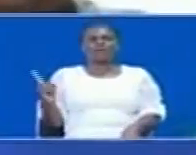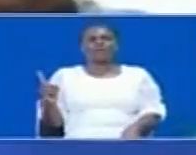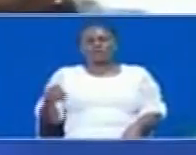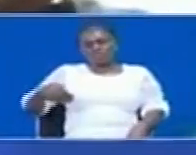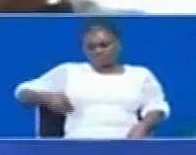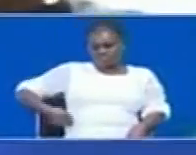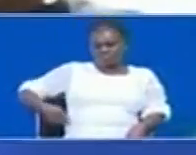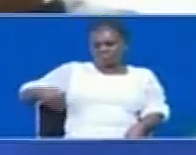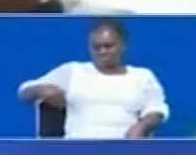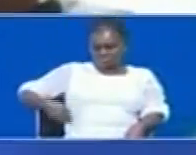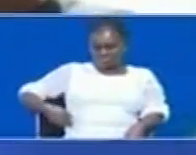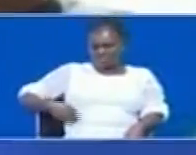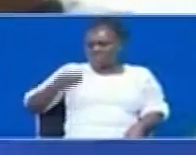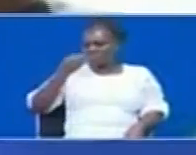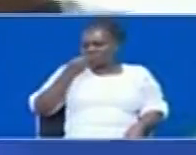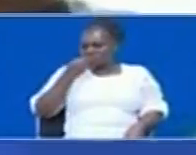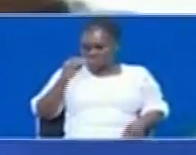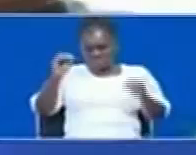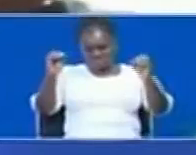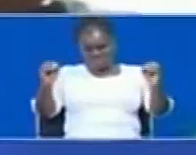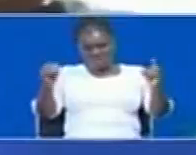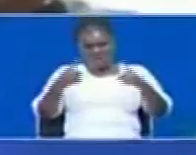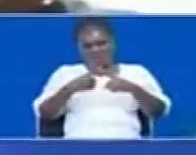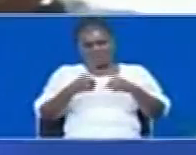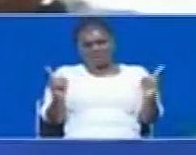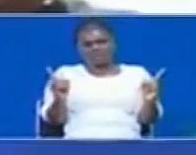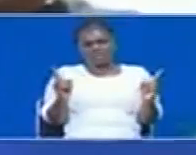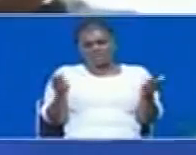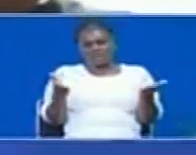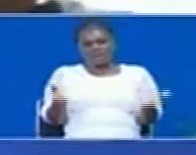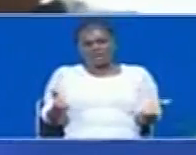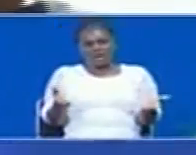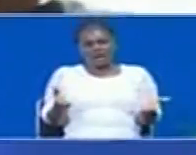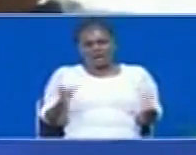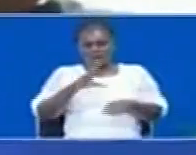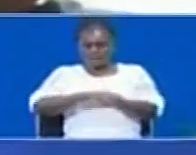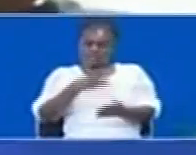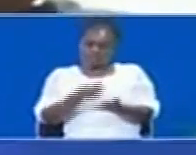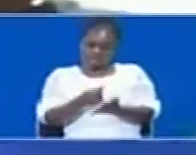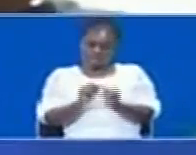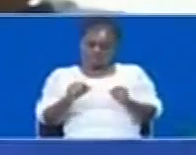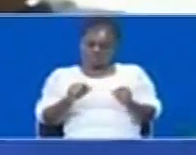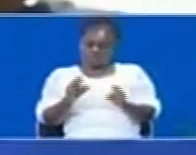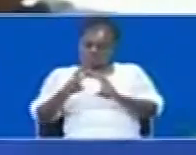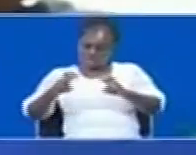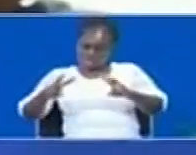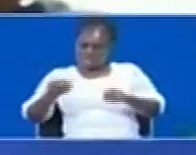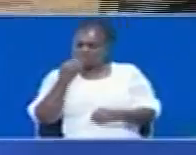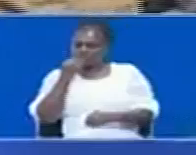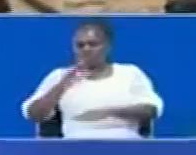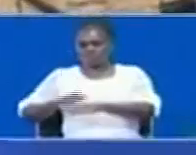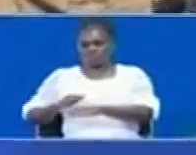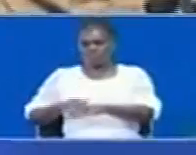njaa na hakuna chakula mzuri, lakini ni sasa vile nimepata hii pesa nitajisaidia na kumtafutia watoto wangu chakula